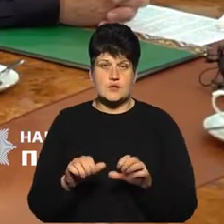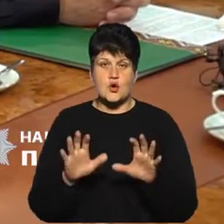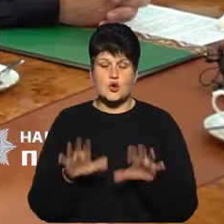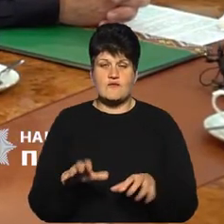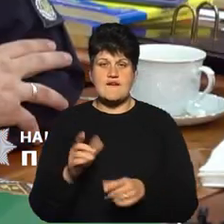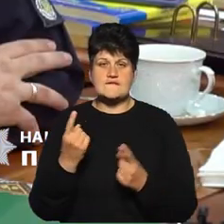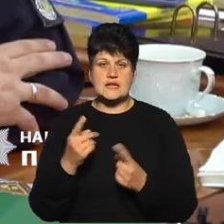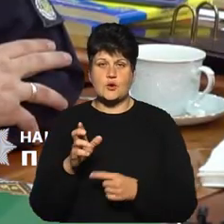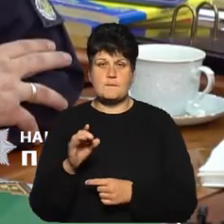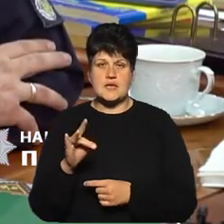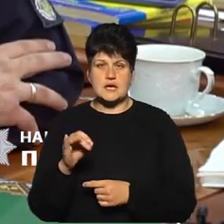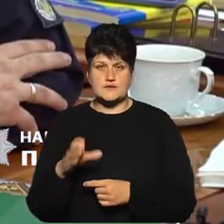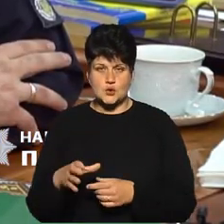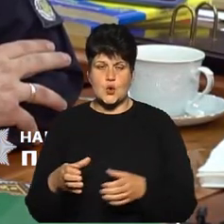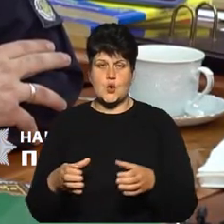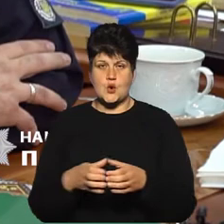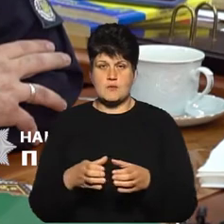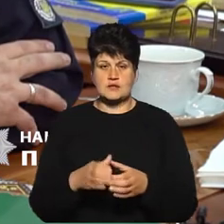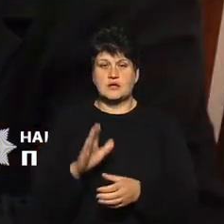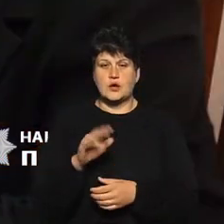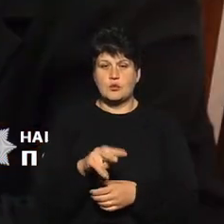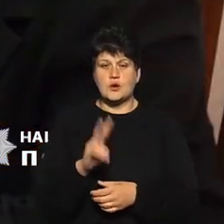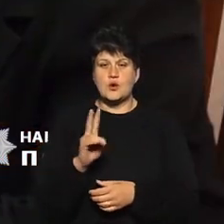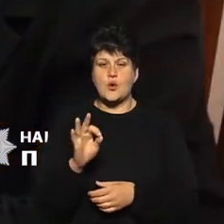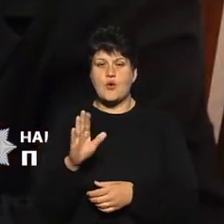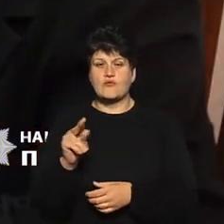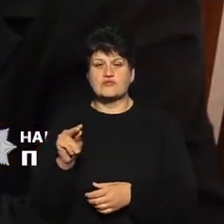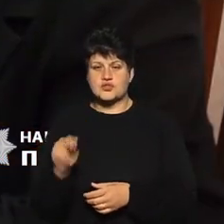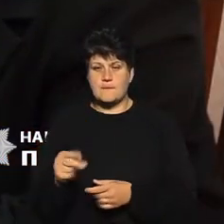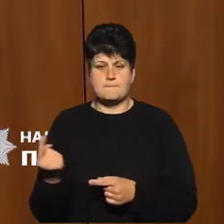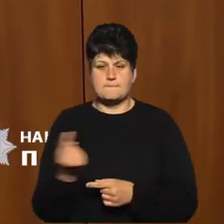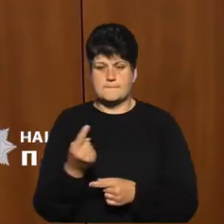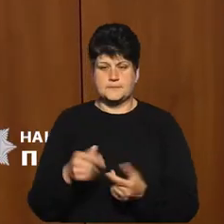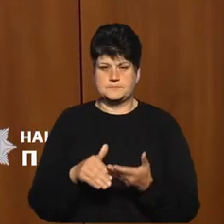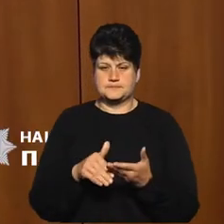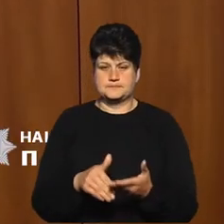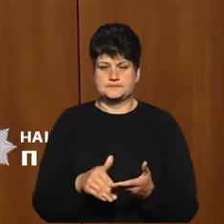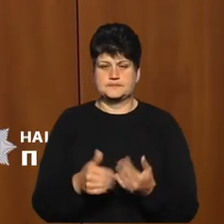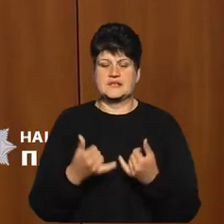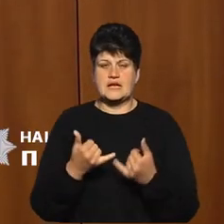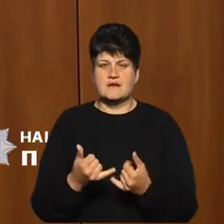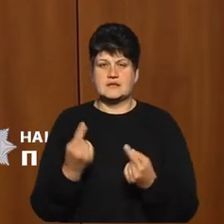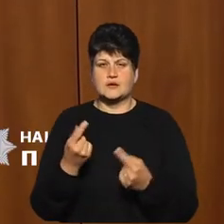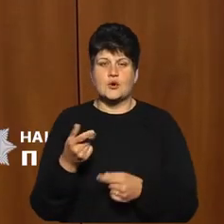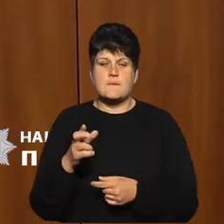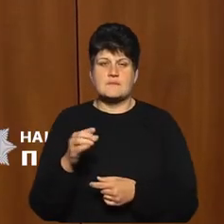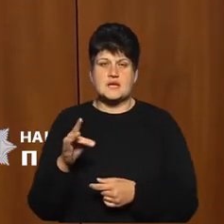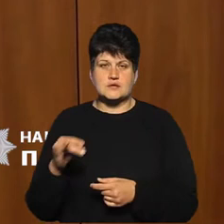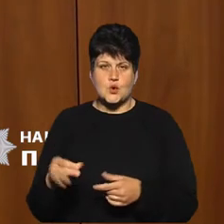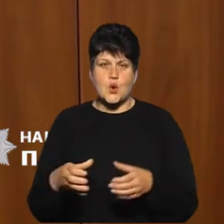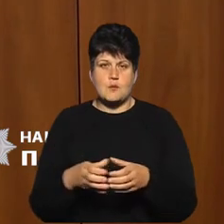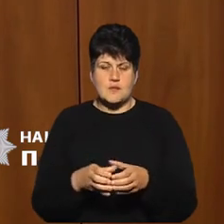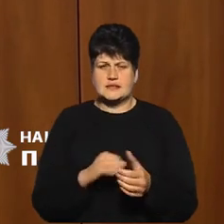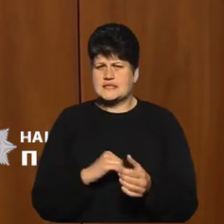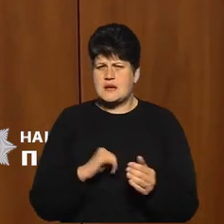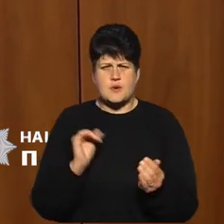Великобірківської територіальної громади Любомир Ковч першим в області вирішив долучитися до проєкту. Для Великобірківської громади, як одної із найменших громад